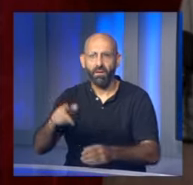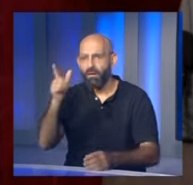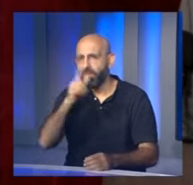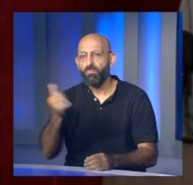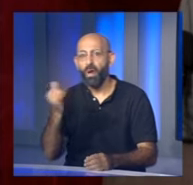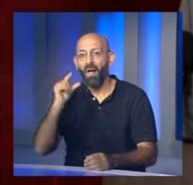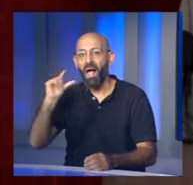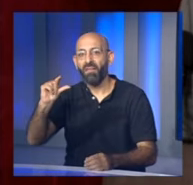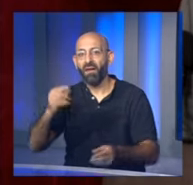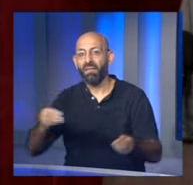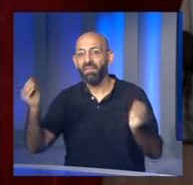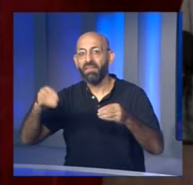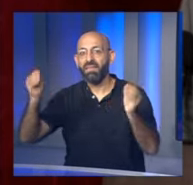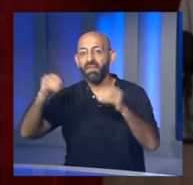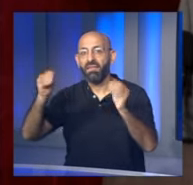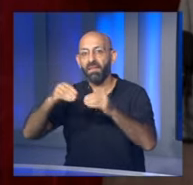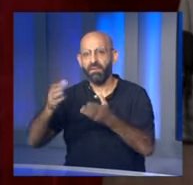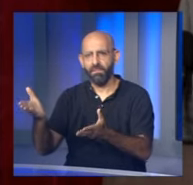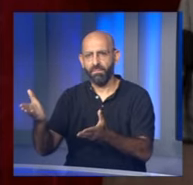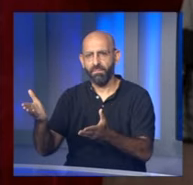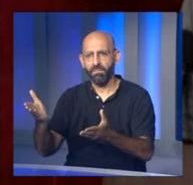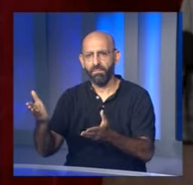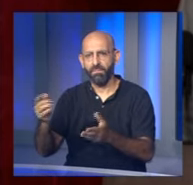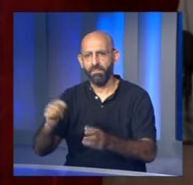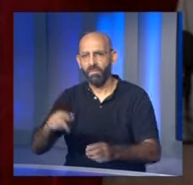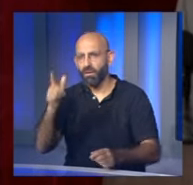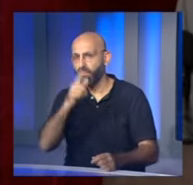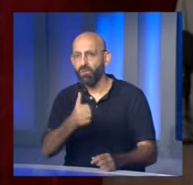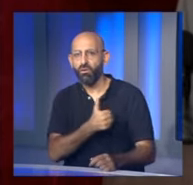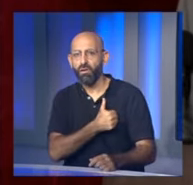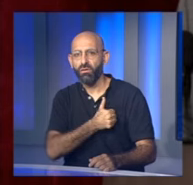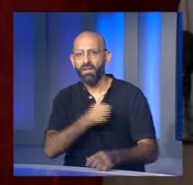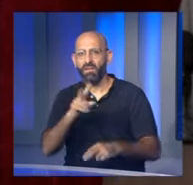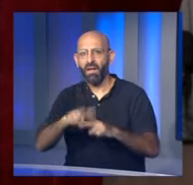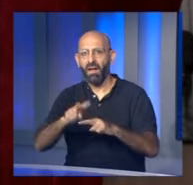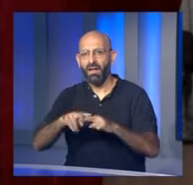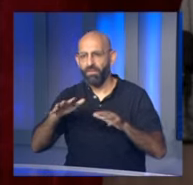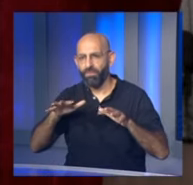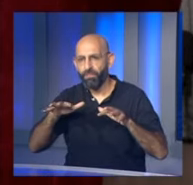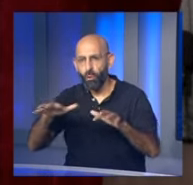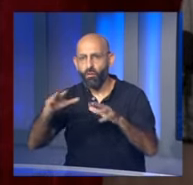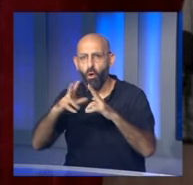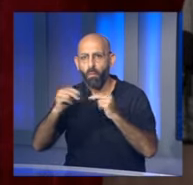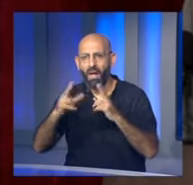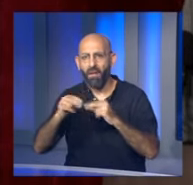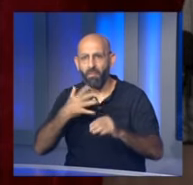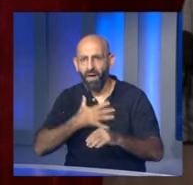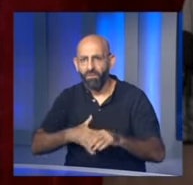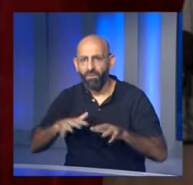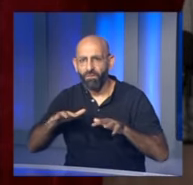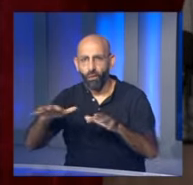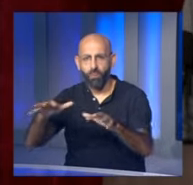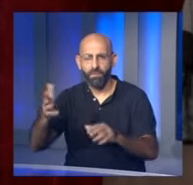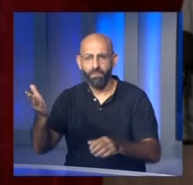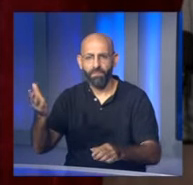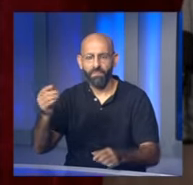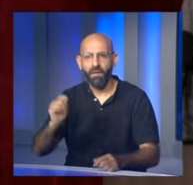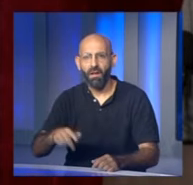بمرحله كثير كثير خطره على الكيان اللبناني ولكن غبطه البطرك بيعتبر انه